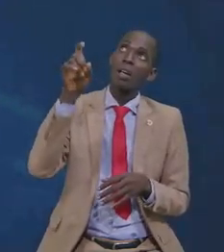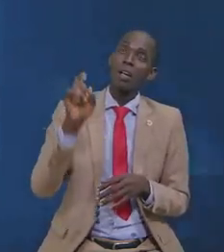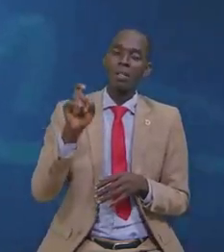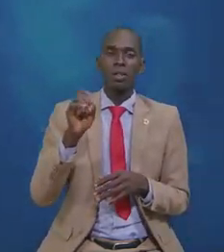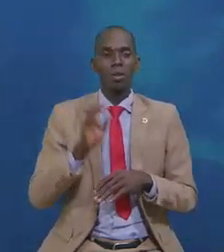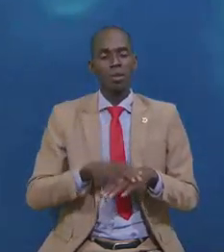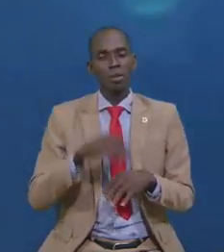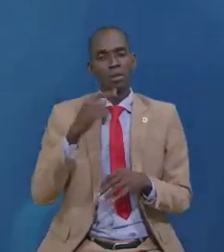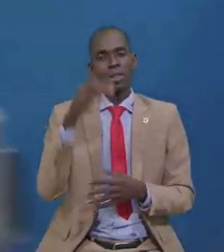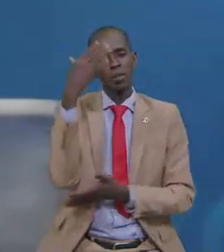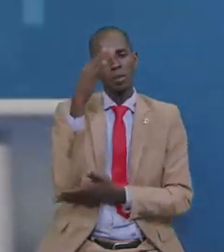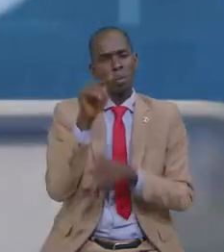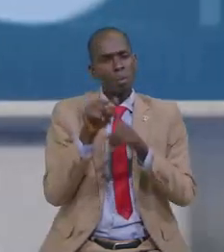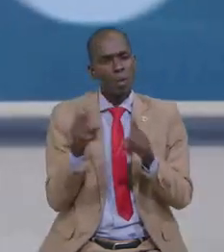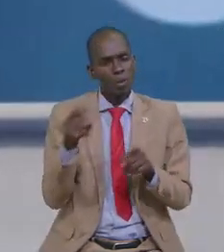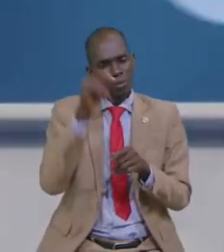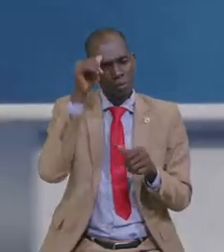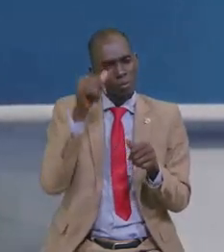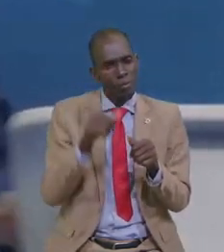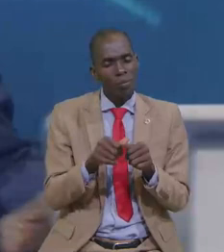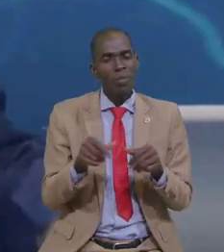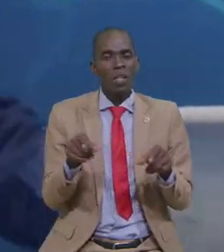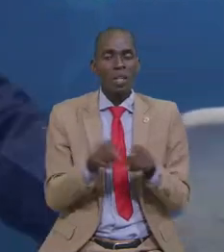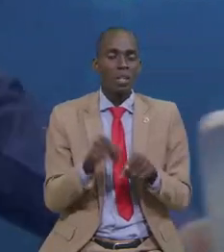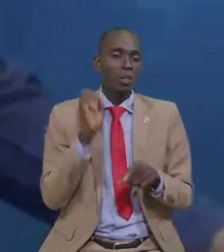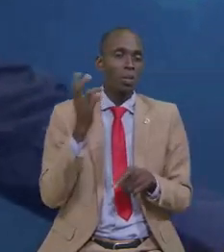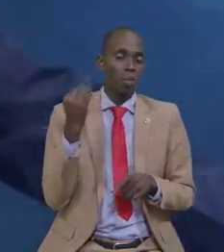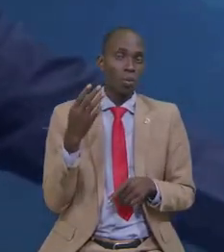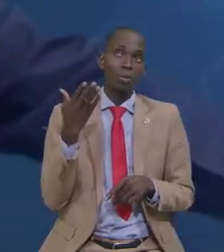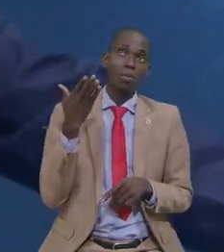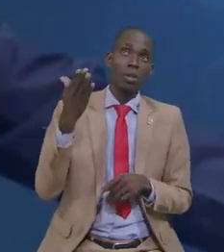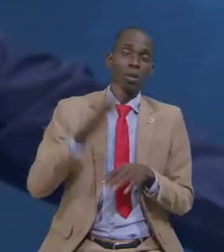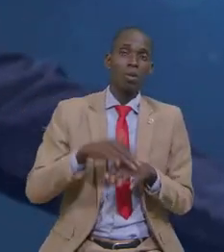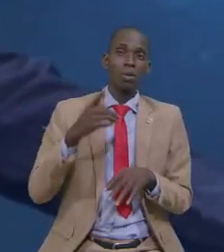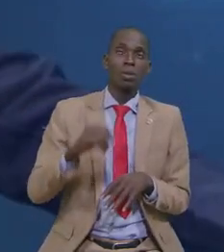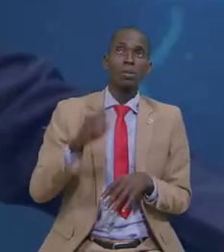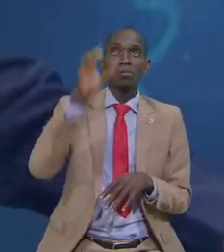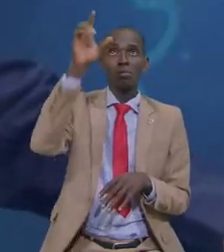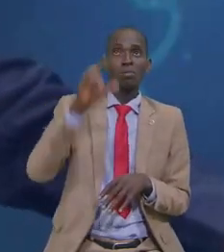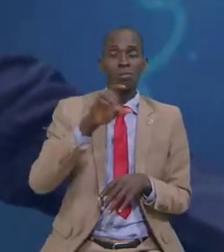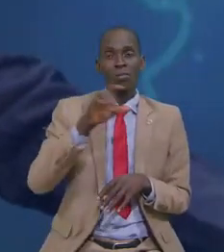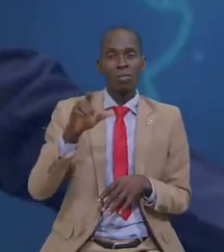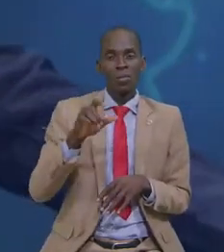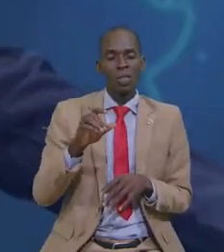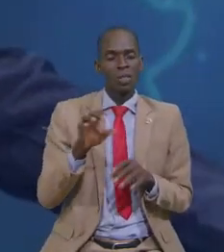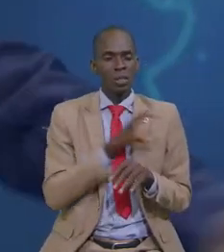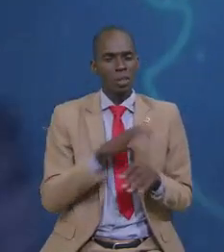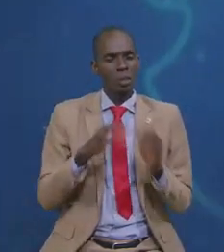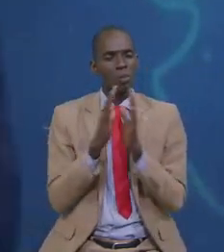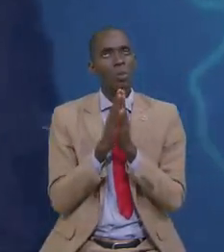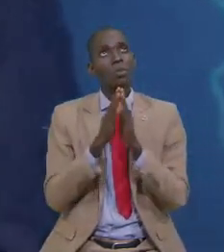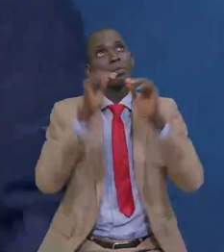Que vous avez tué en le pendant au bois. Vous vous rappelez bien, lorsqu'il était là à la croix, il a dit, paix, pardonne-leur,